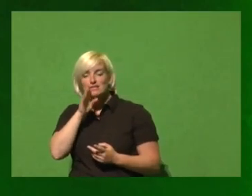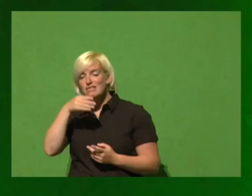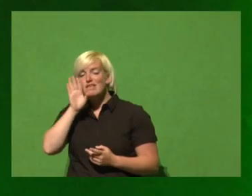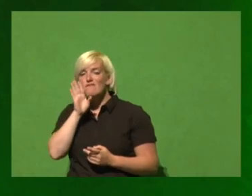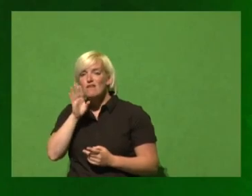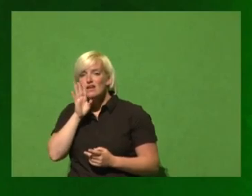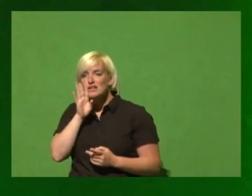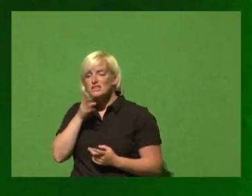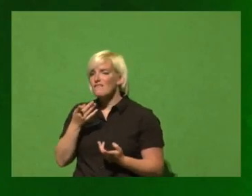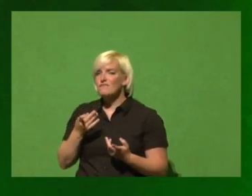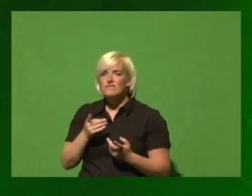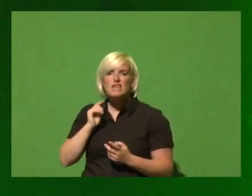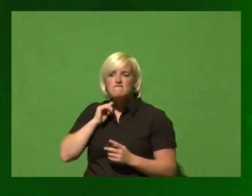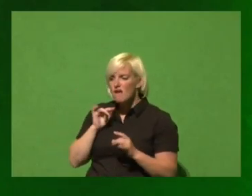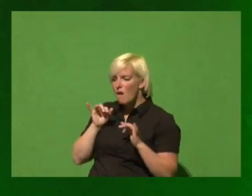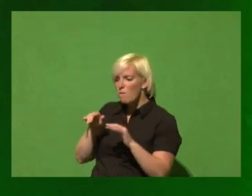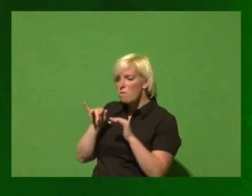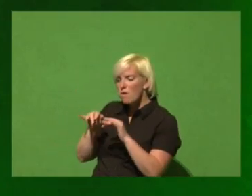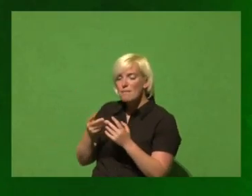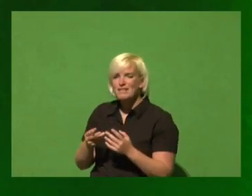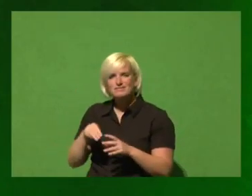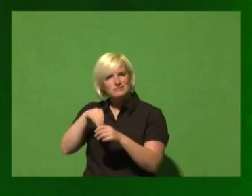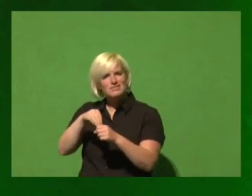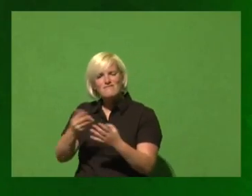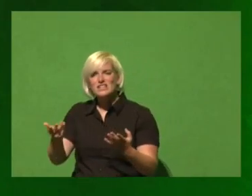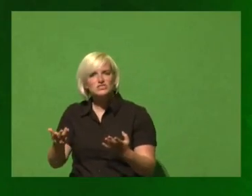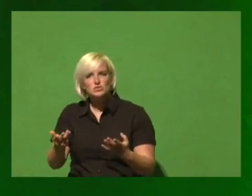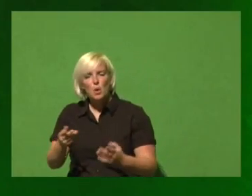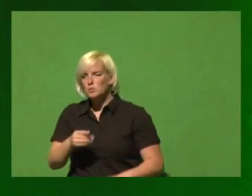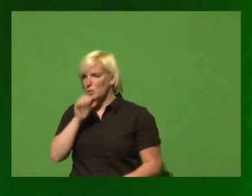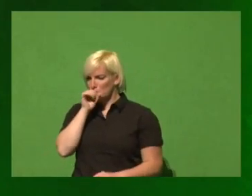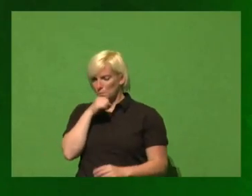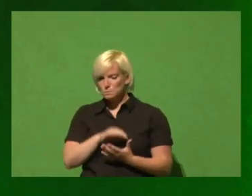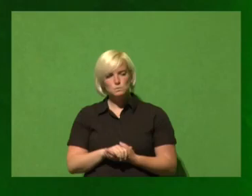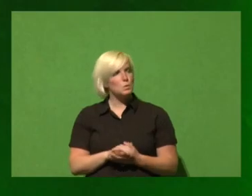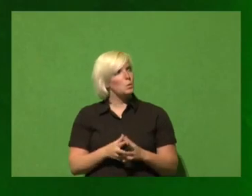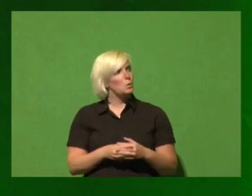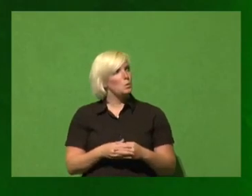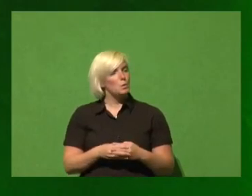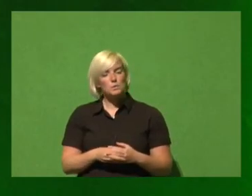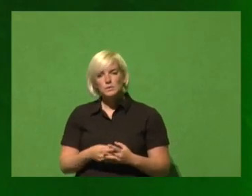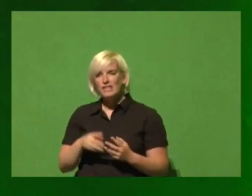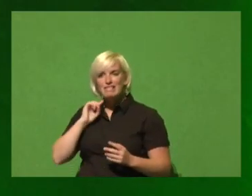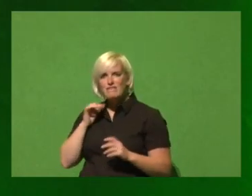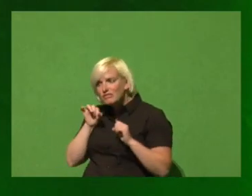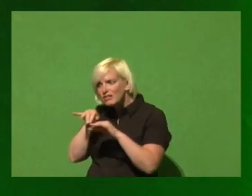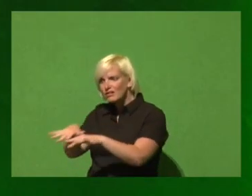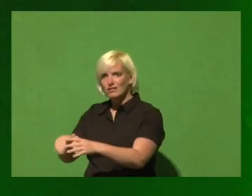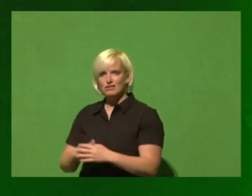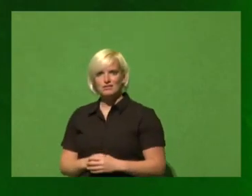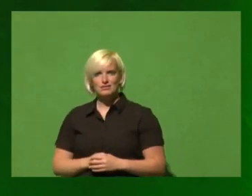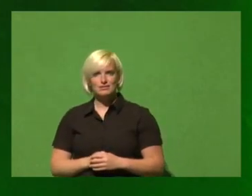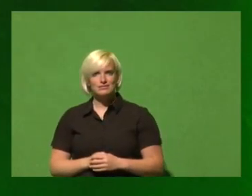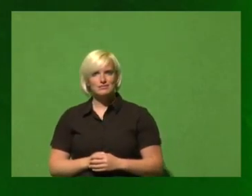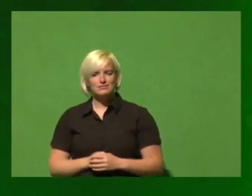unklarer Zusammensetzung, aber warum soll man die auch offenlegen, es gibt ja einen Patentschutz, vergiftet wird. Im